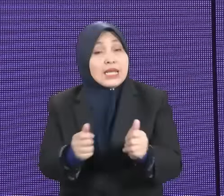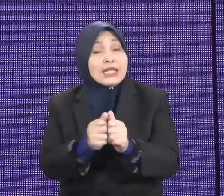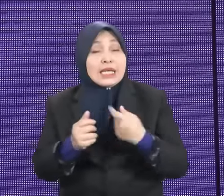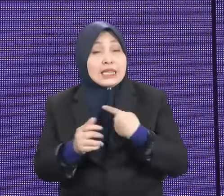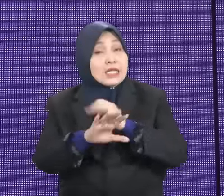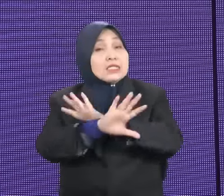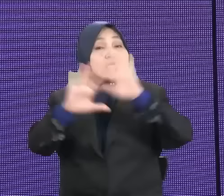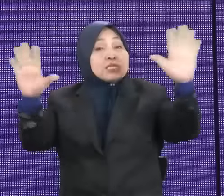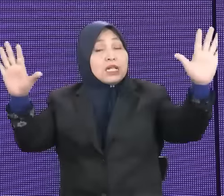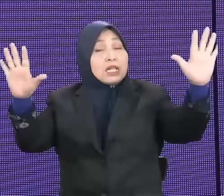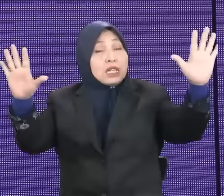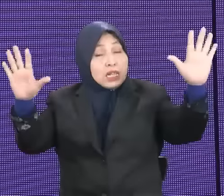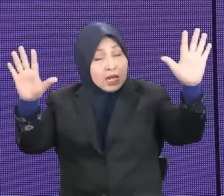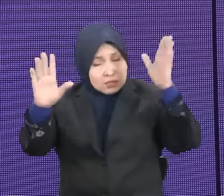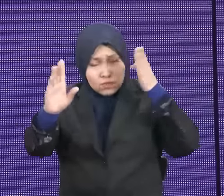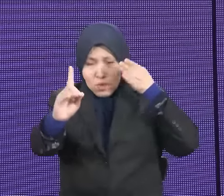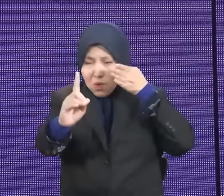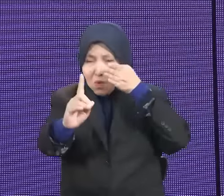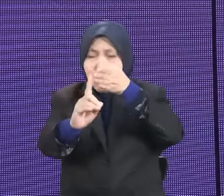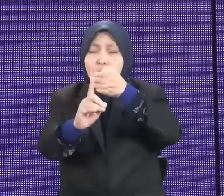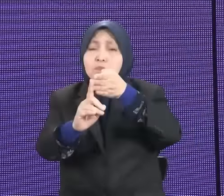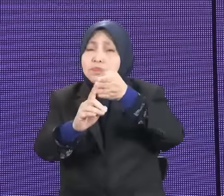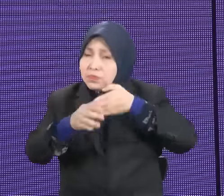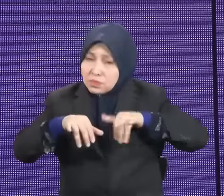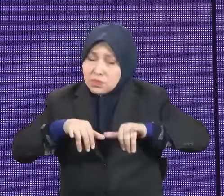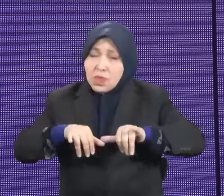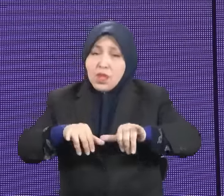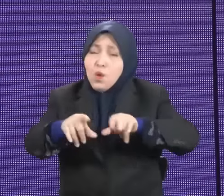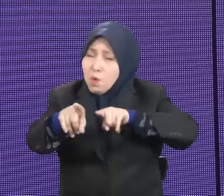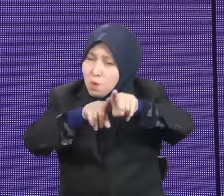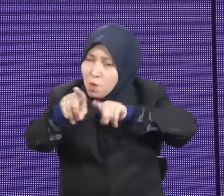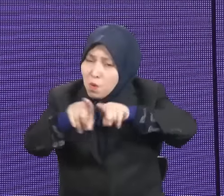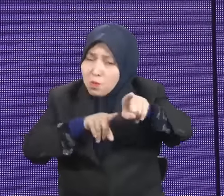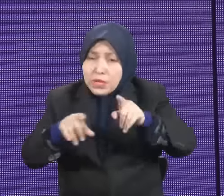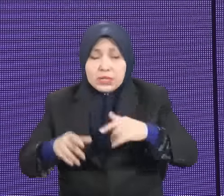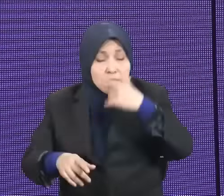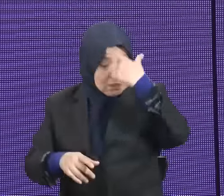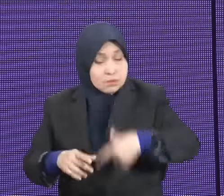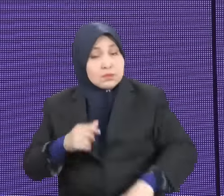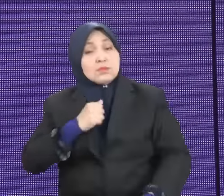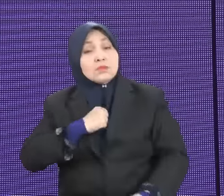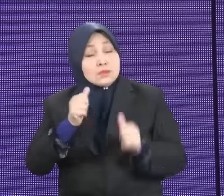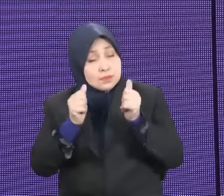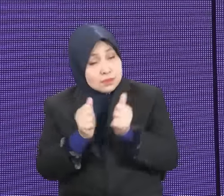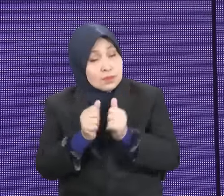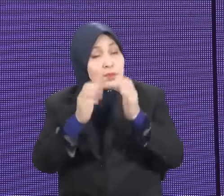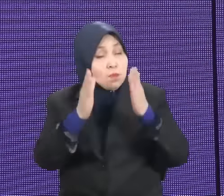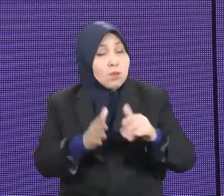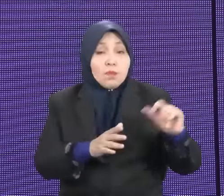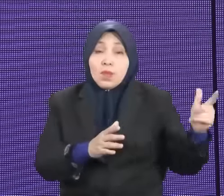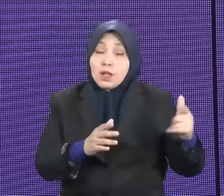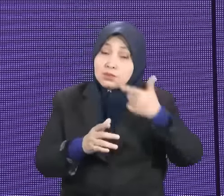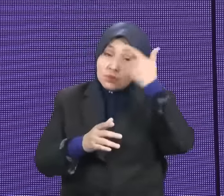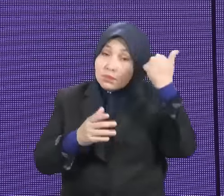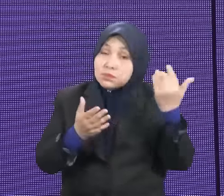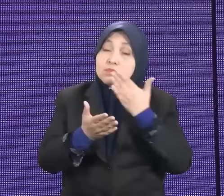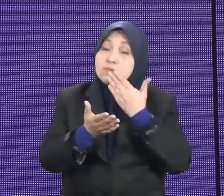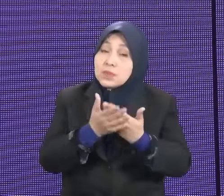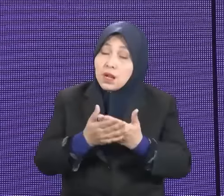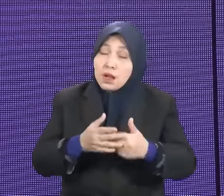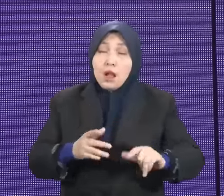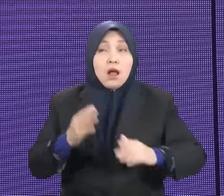jelas wijhah ada tujuh kita teruskan berlomba dengan diri sendiri dengan orang lain atas kebaikan dan semoga Allah